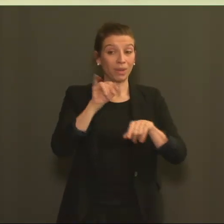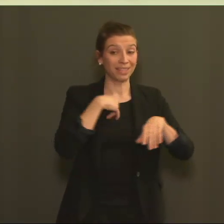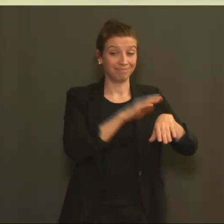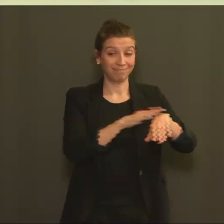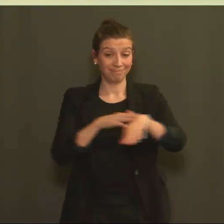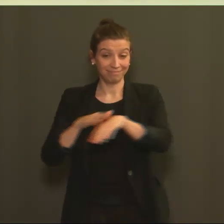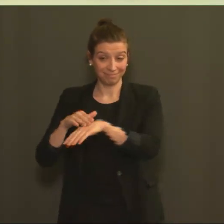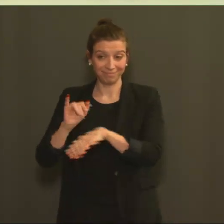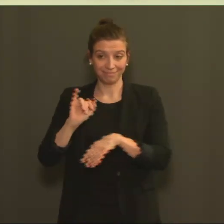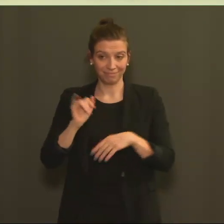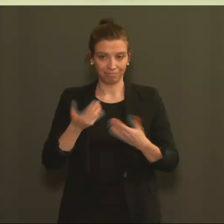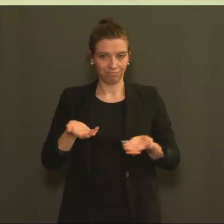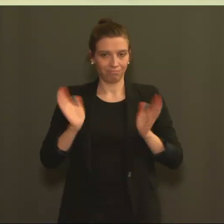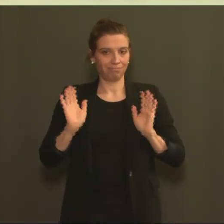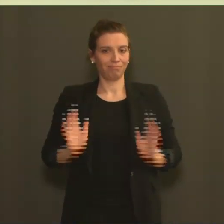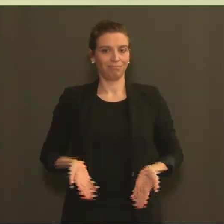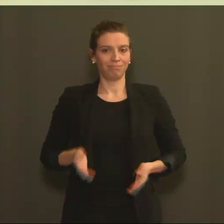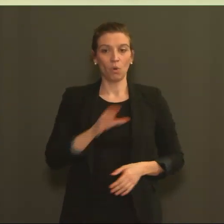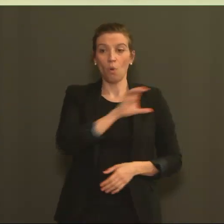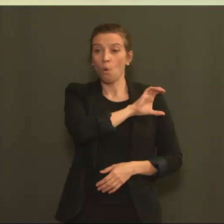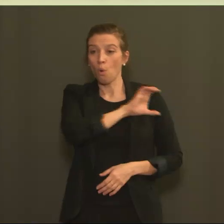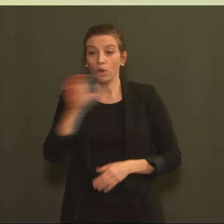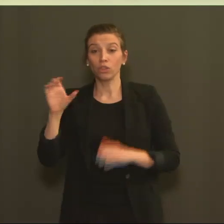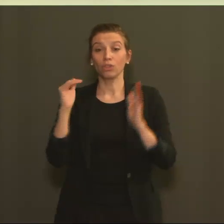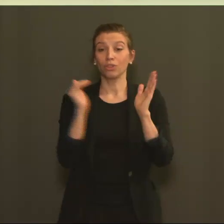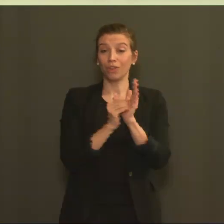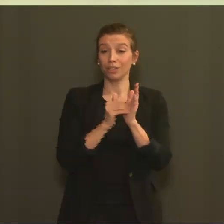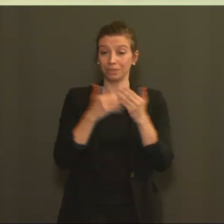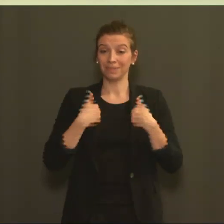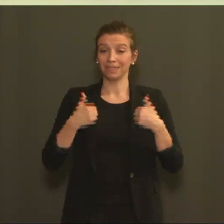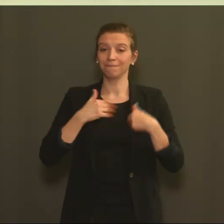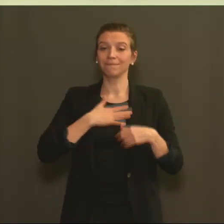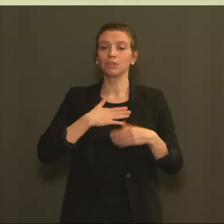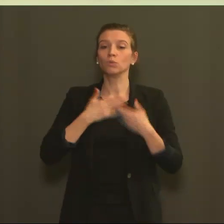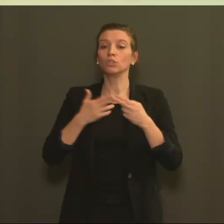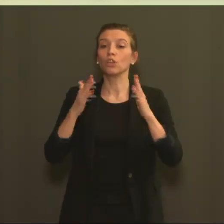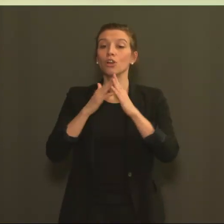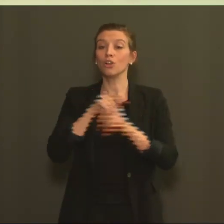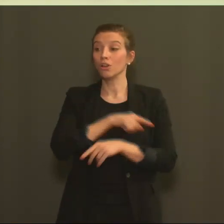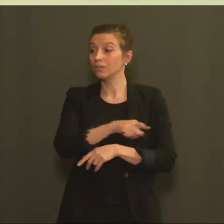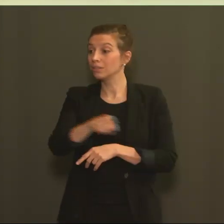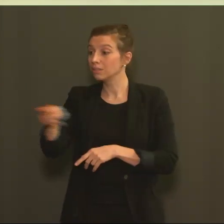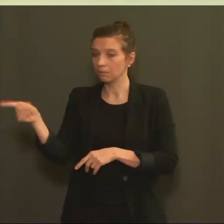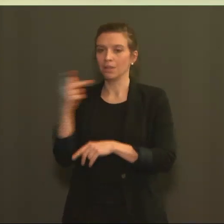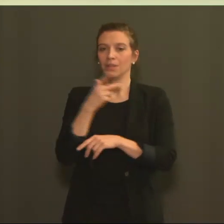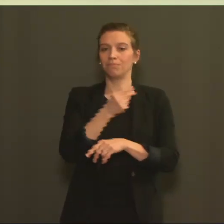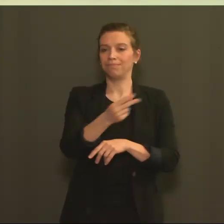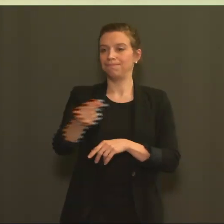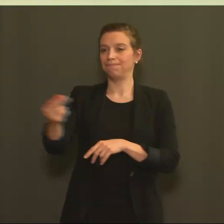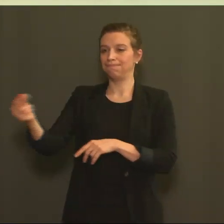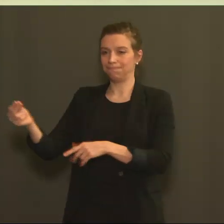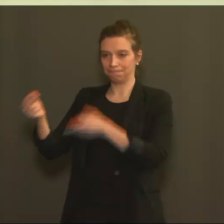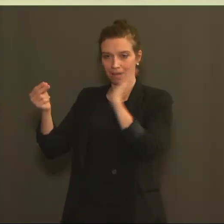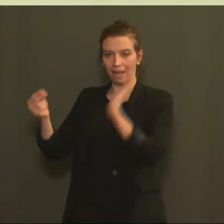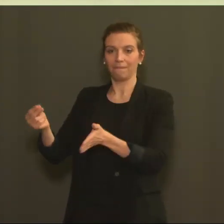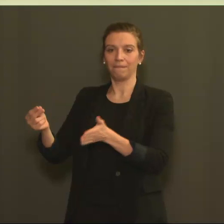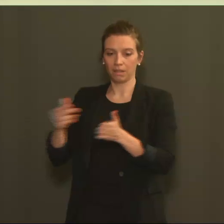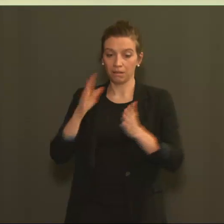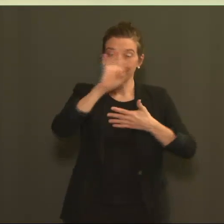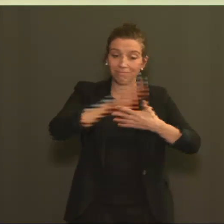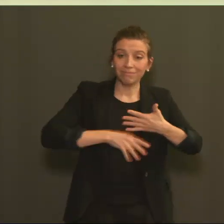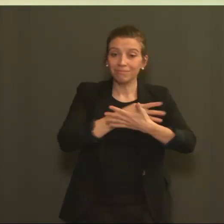koffie in de woonzorgcentrum en we zitten daarmee op schema om in de loop van januari alle woonzorgcentra gevaccineerd